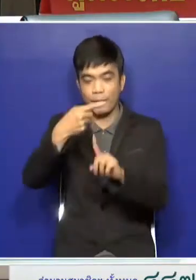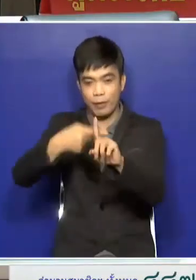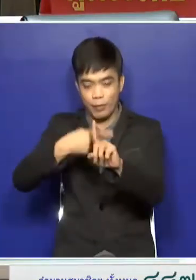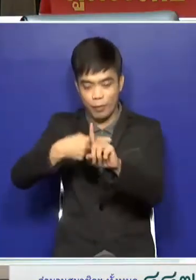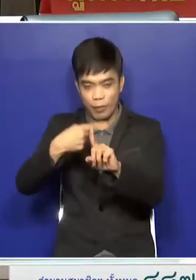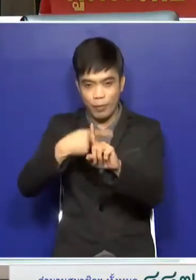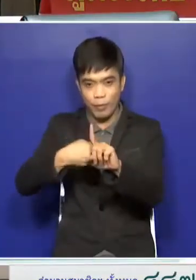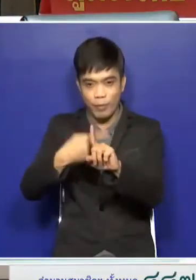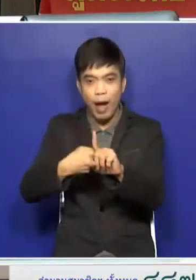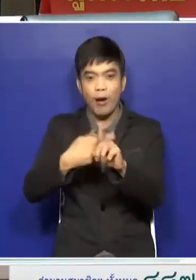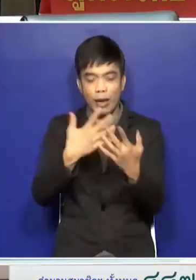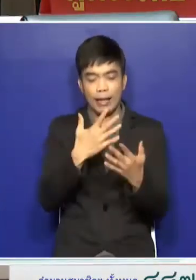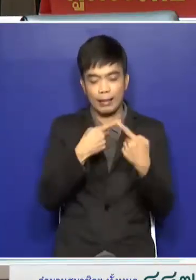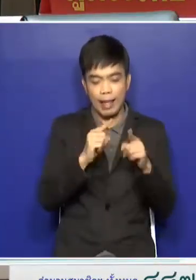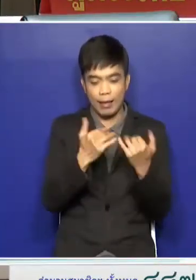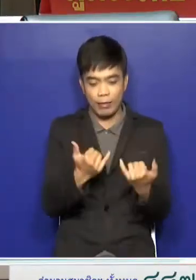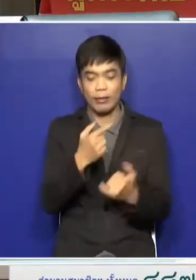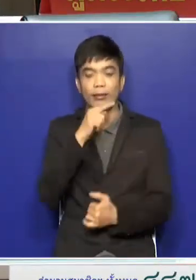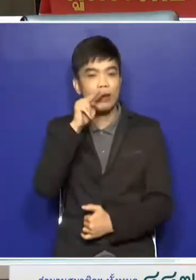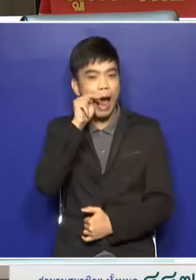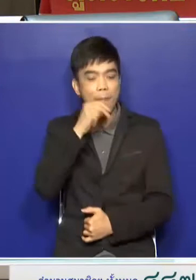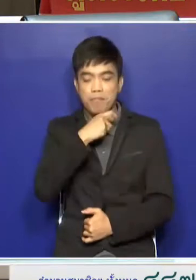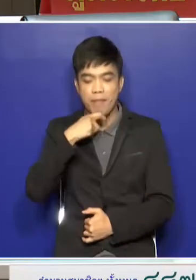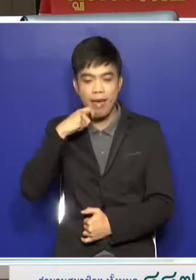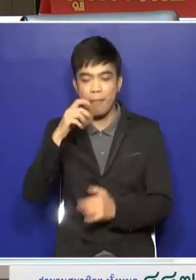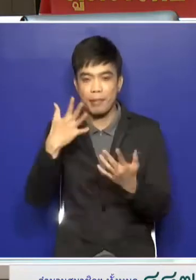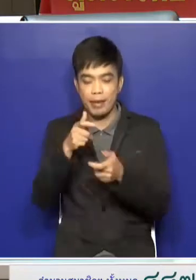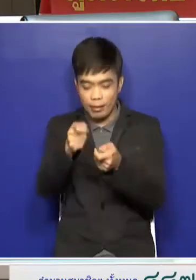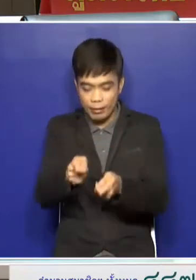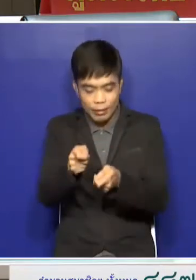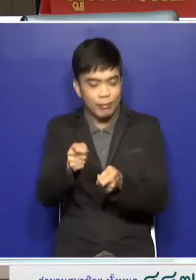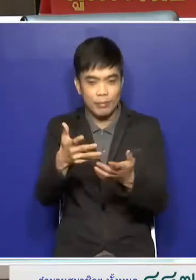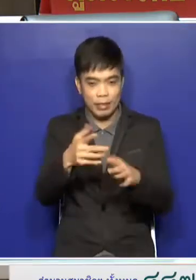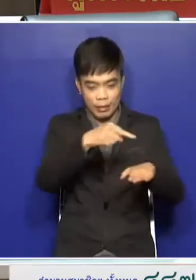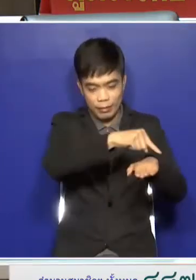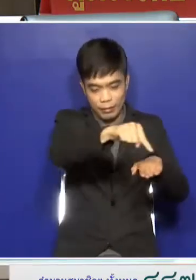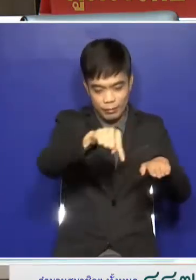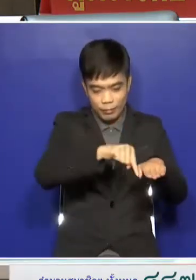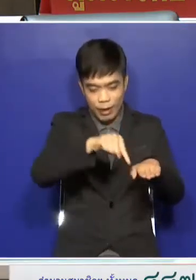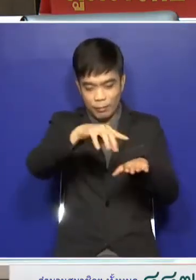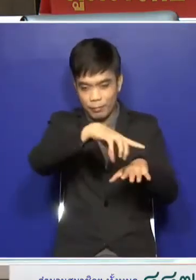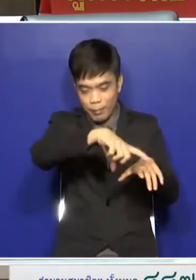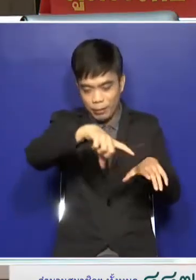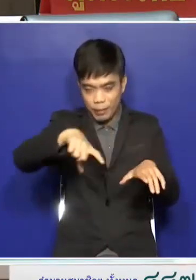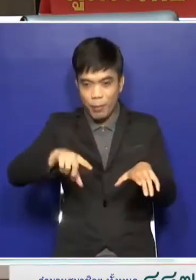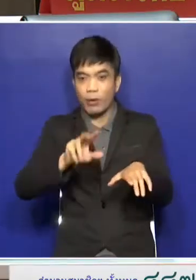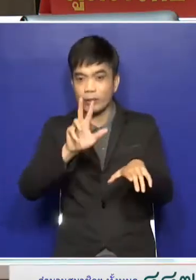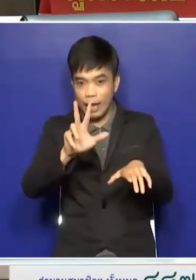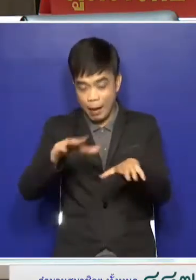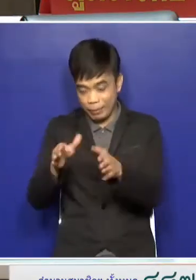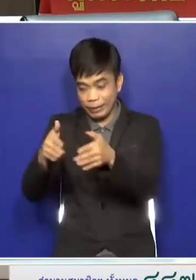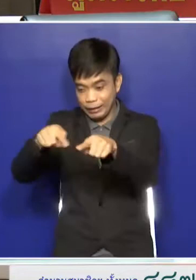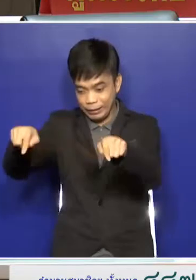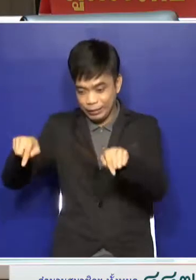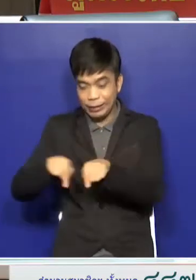แคลนน้ำเพื่อทำการเกษตรสืบเนื่องมาจากที่ดิน3แปลงในแปลงที่4นั้นองค์การบริหารส่วนตำบลกบิลบุรีได้